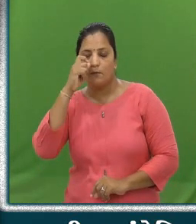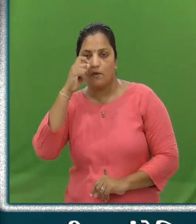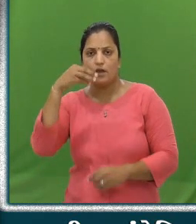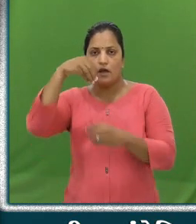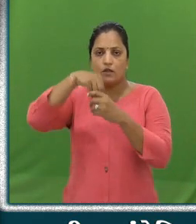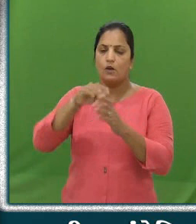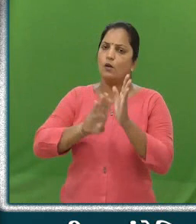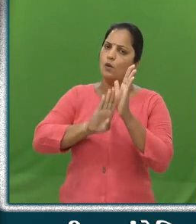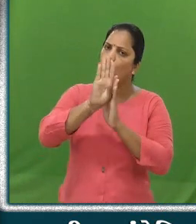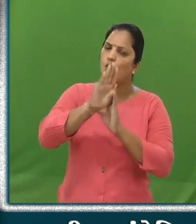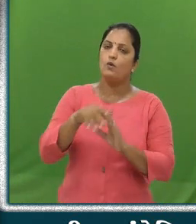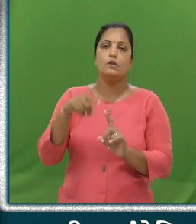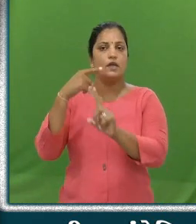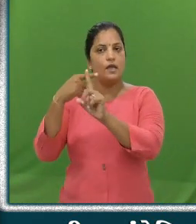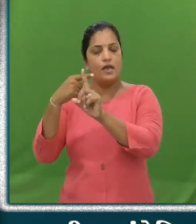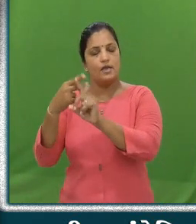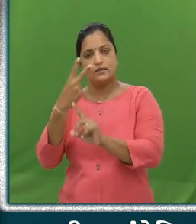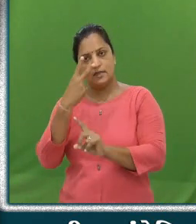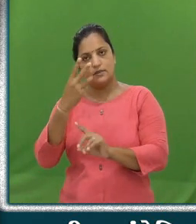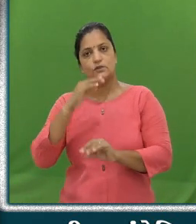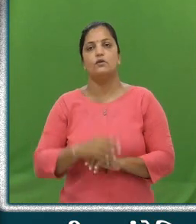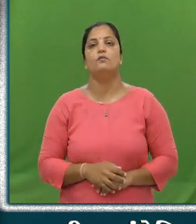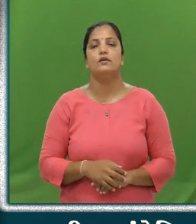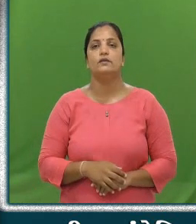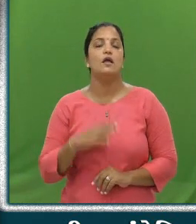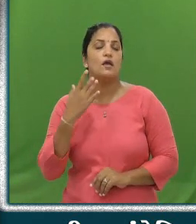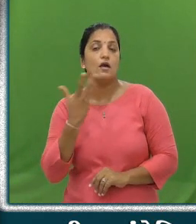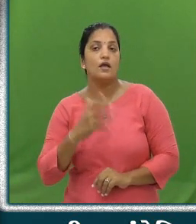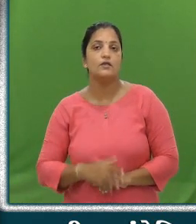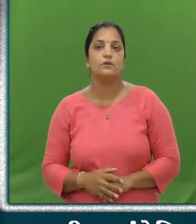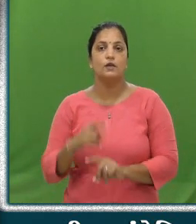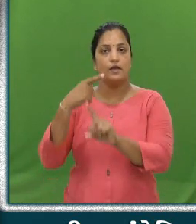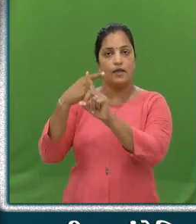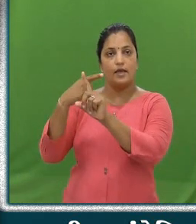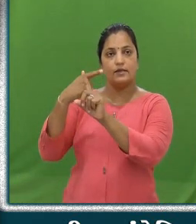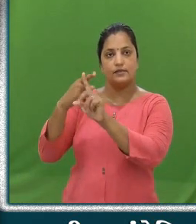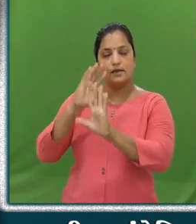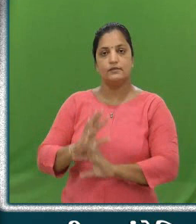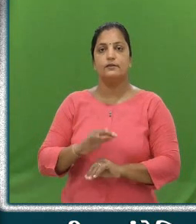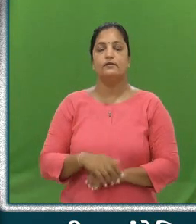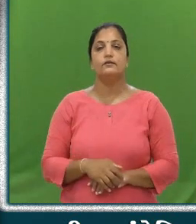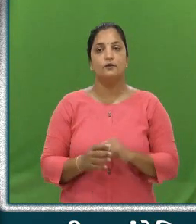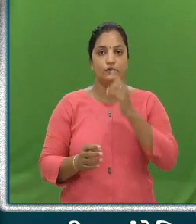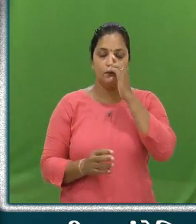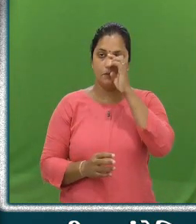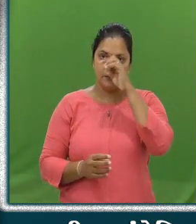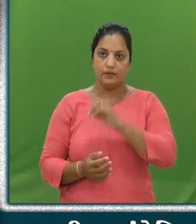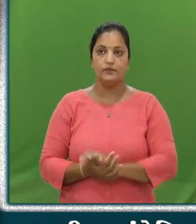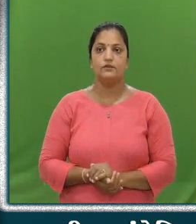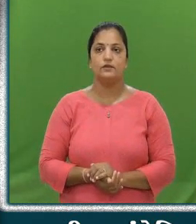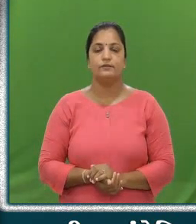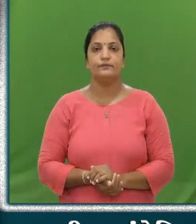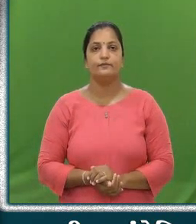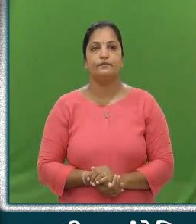અંદર હંમેશા જે રંગસૂત્રો જોવા મળે છે તે આ રીતે કયા રંગસૂત્રો છે તો તે એક્સ એક્સ રંગસૂત્રો જોવા